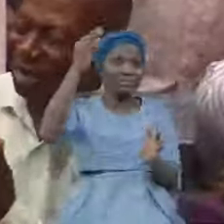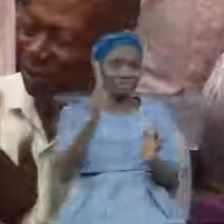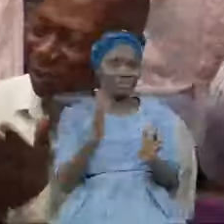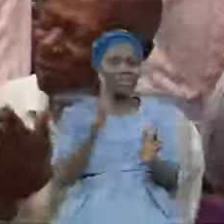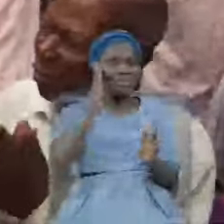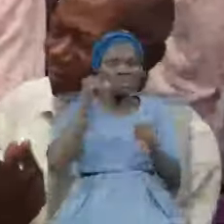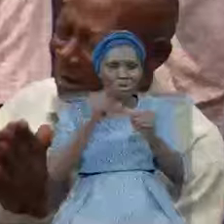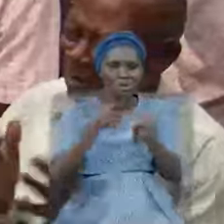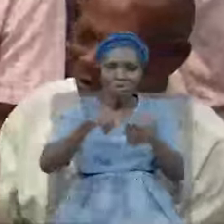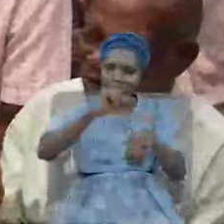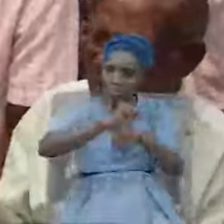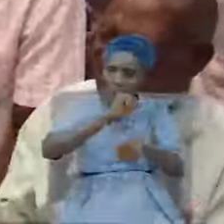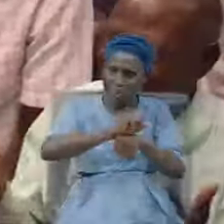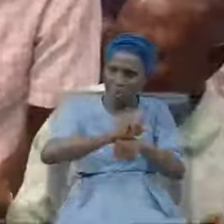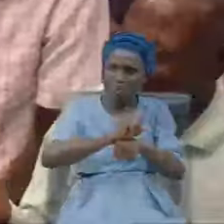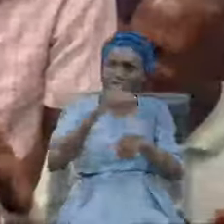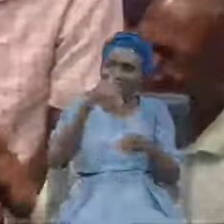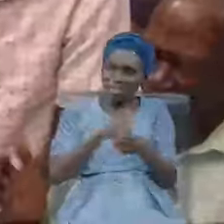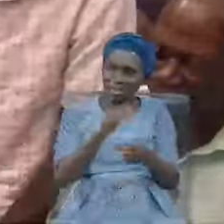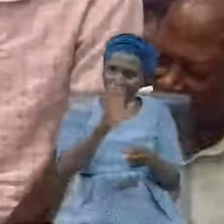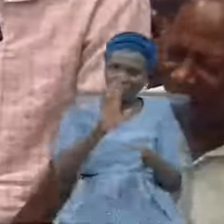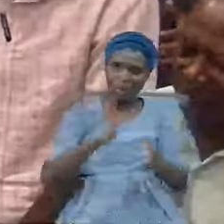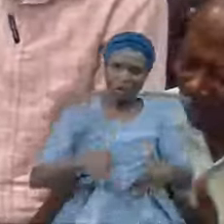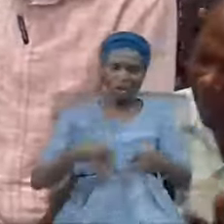continue d'agir dans votre vie.